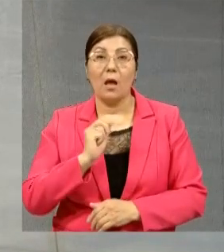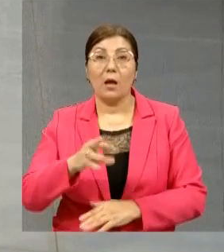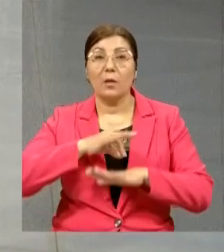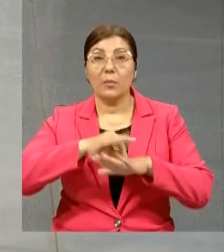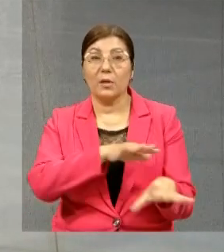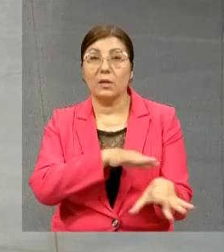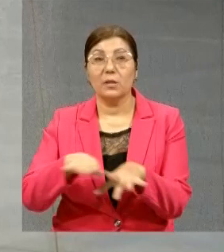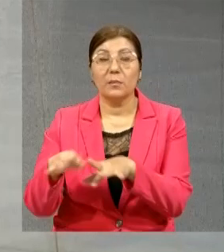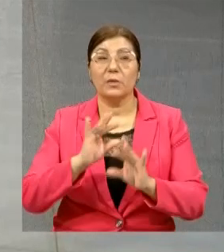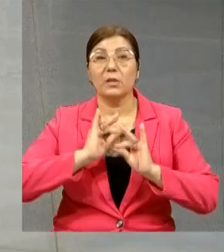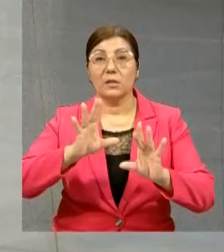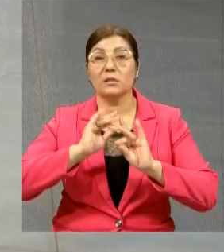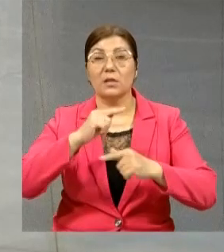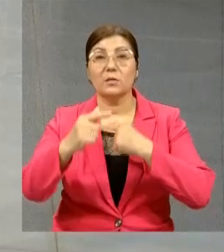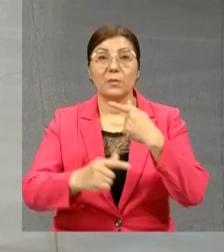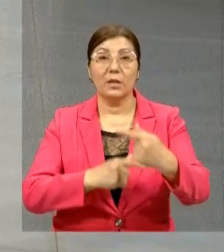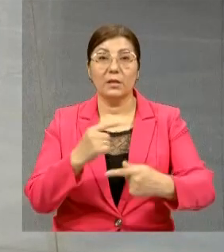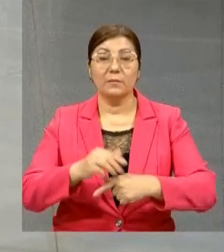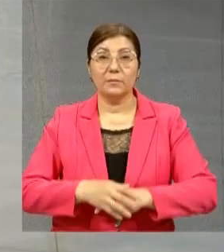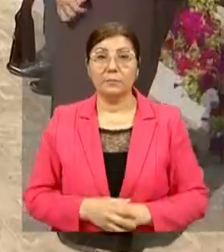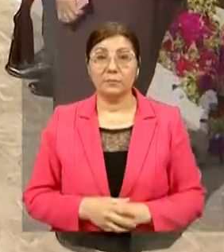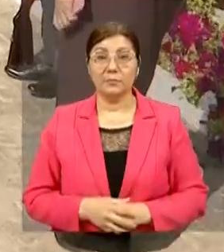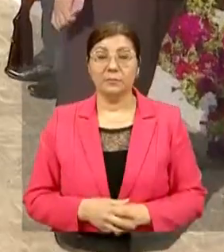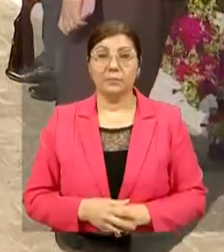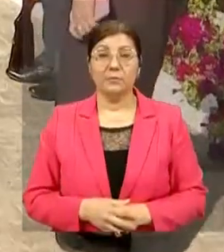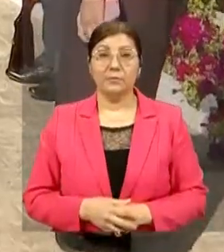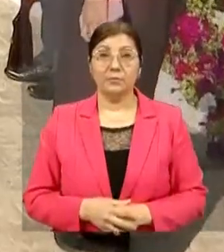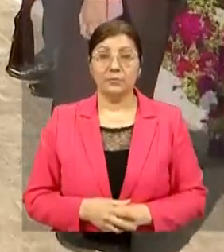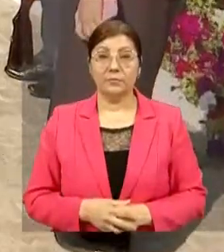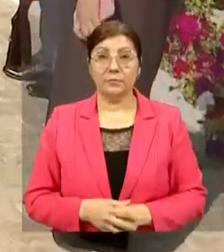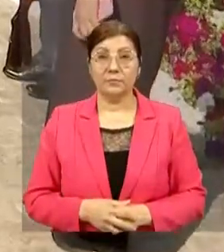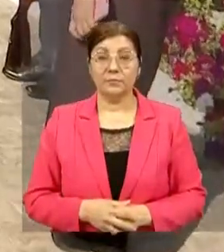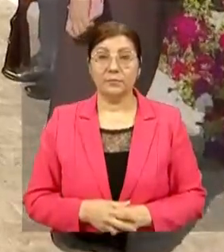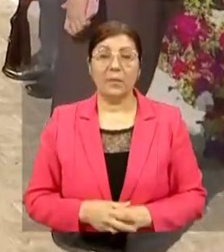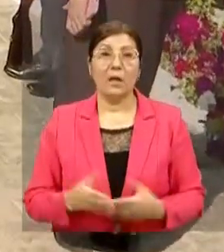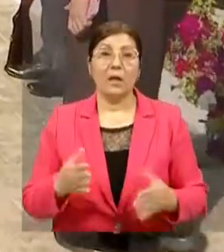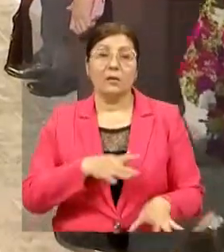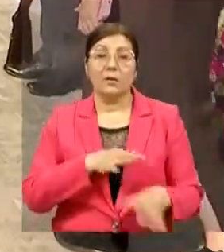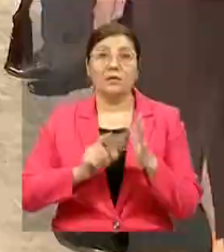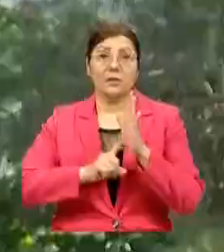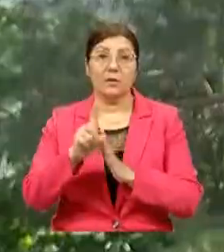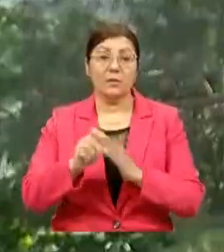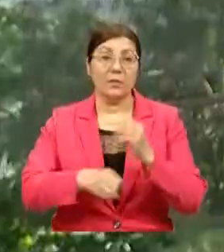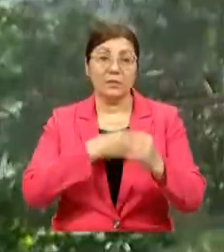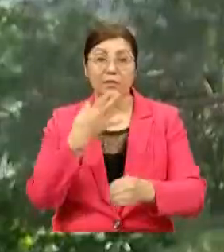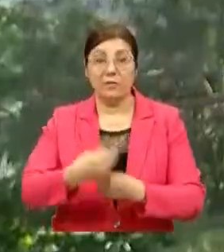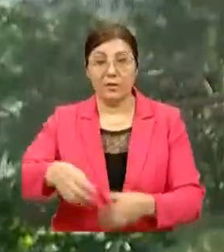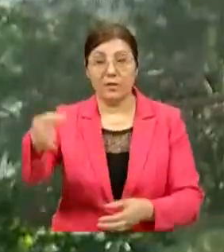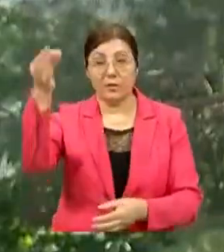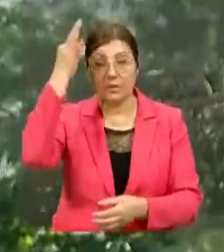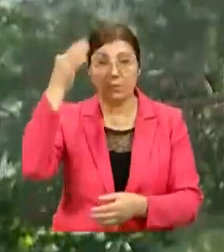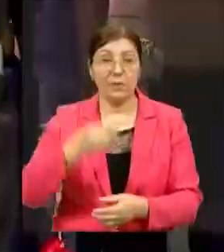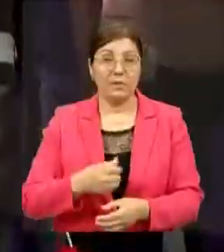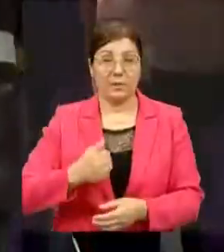празднование юбилея расскажет Наш корреспондент торжество началось церемония возложения цветов к памятнику дважды